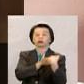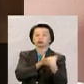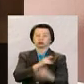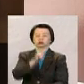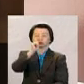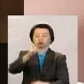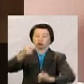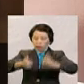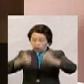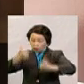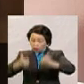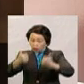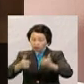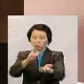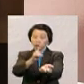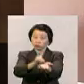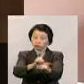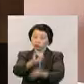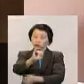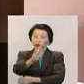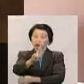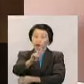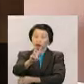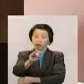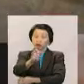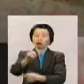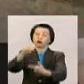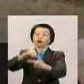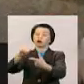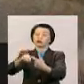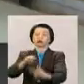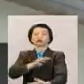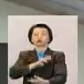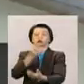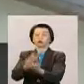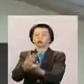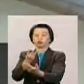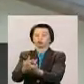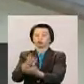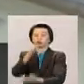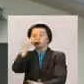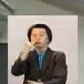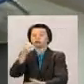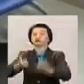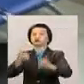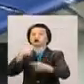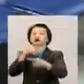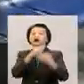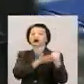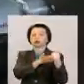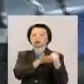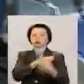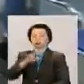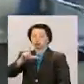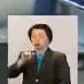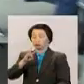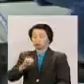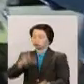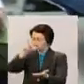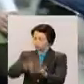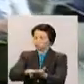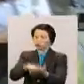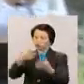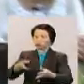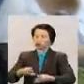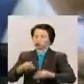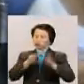sebenarnya, sama ada Tan Sri Dr. Irwan Sirigar atau Menteri Keuangan ketika itu, Datuk Seri Najib Tun Razak. Guan Eng juga mengesahkan sudah